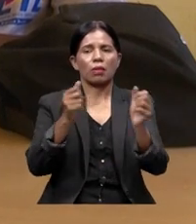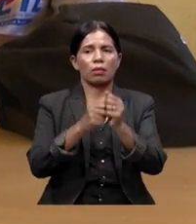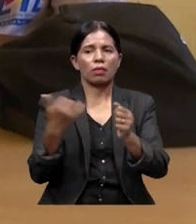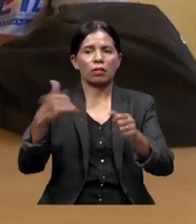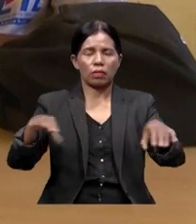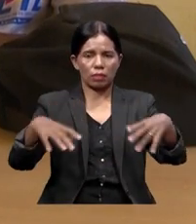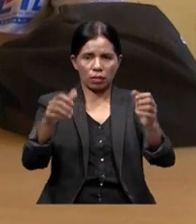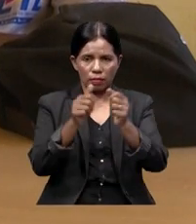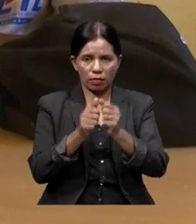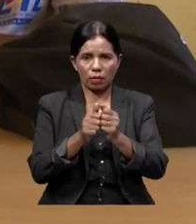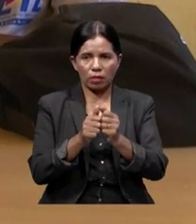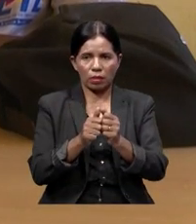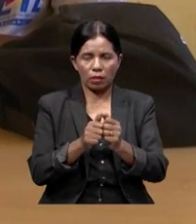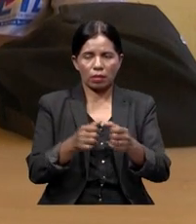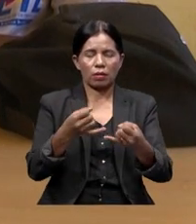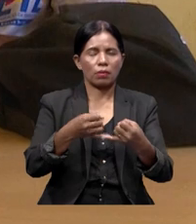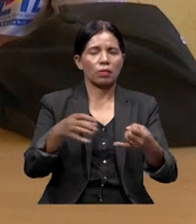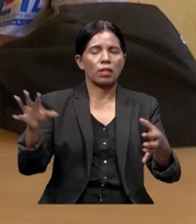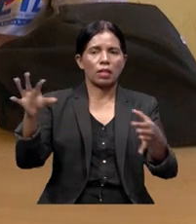bisa mutu, Odi liga kali ba,